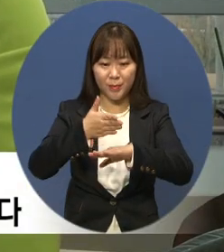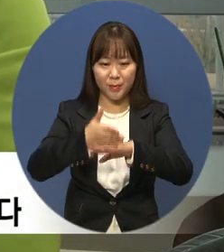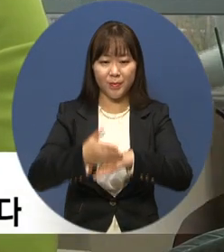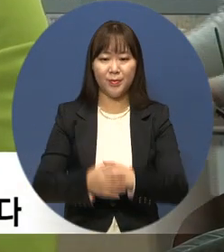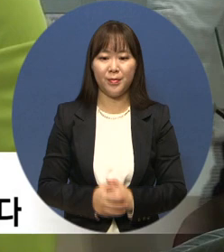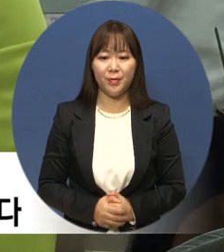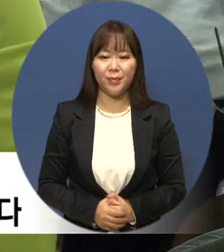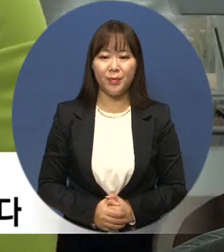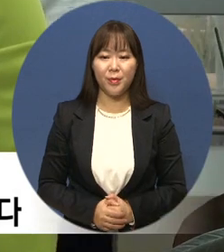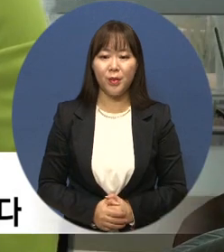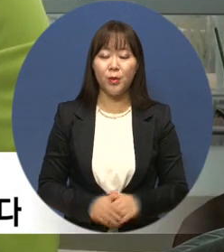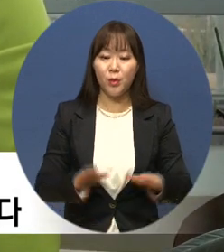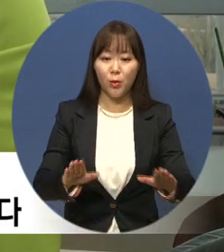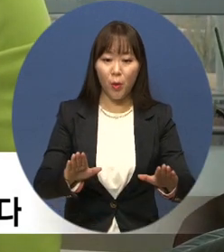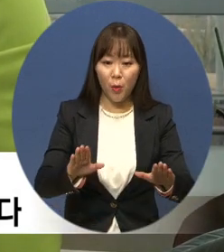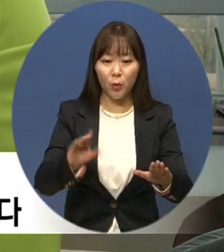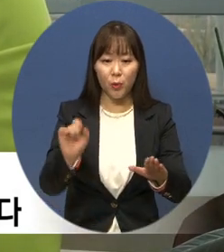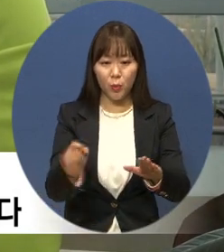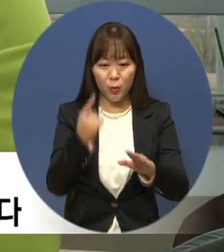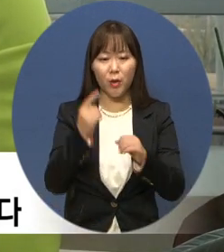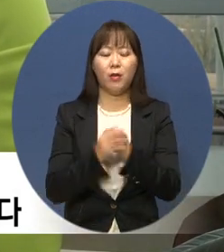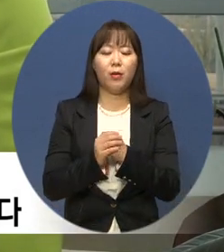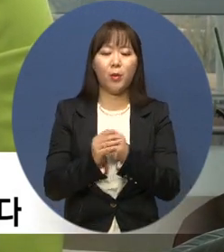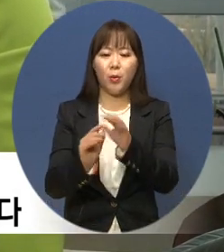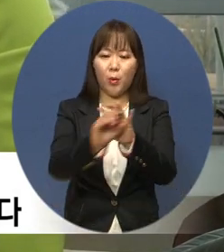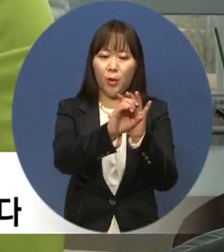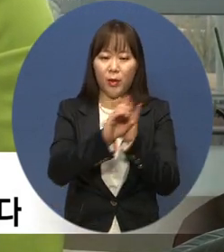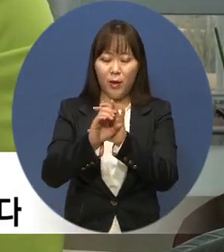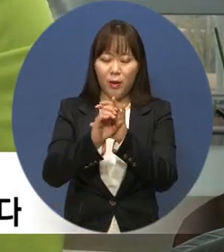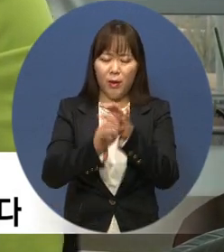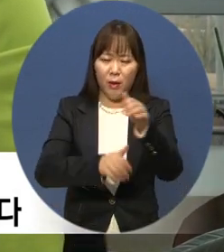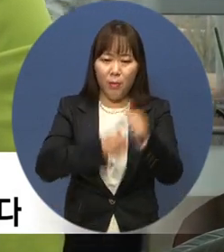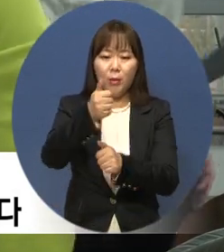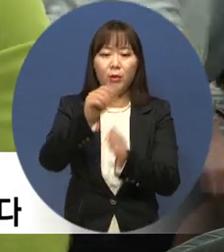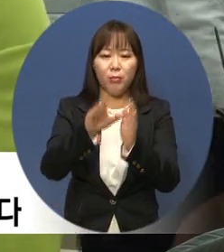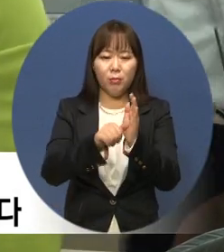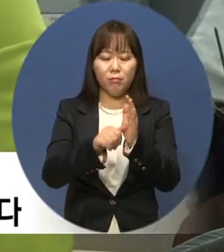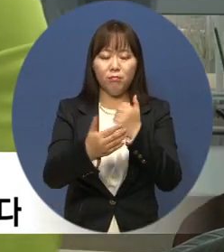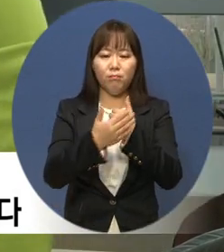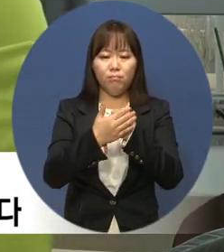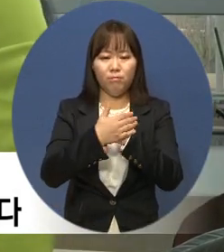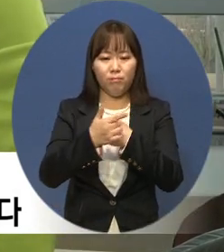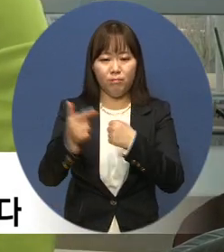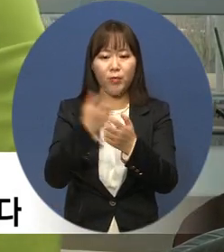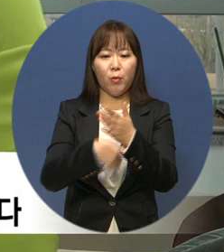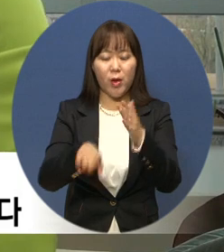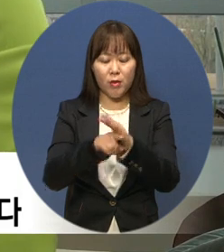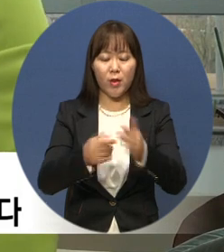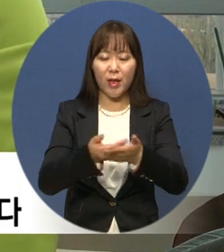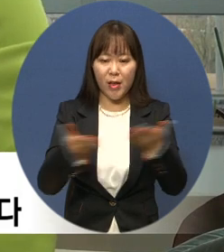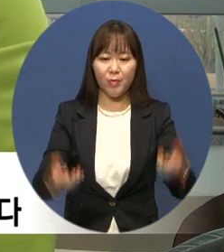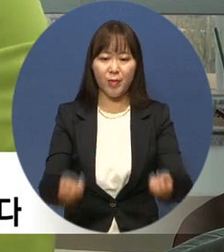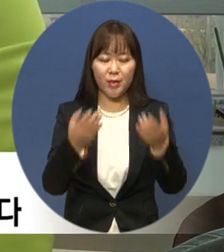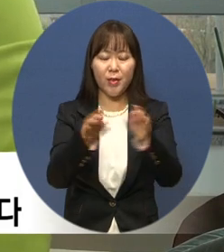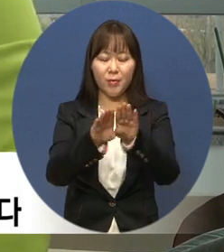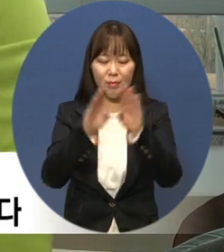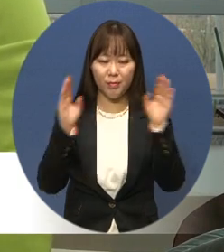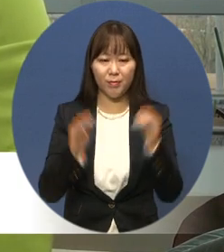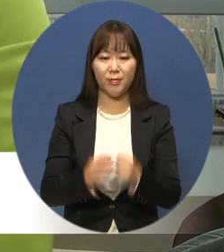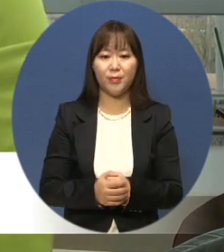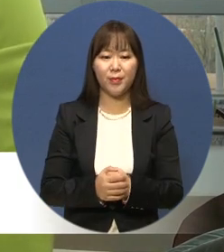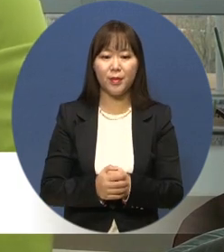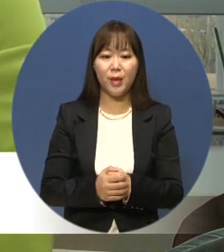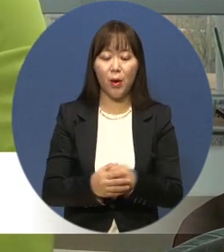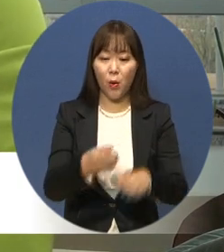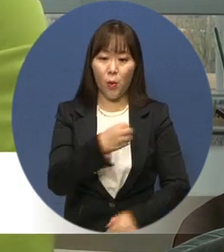드립니다. 이 위로품으로 인해서 코로나19를 극복하는 데 큰 힘이 되고자 이 나눔 행사를 하게 되었습니다.